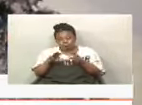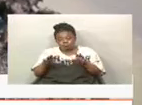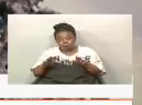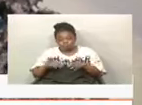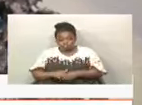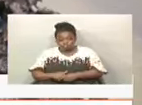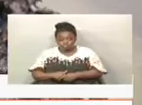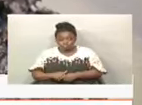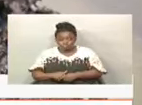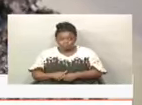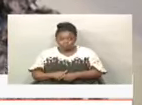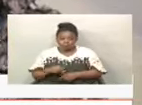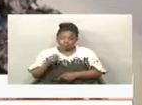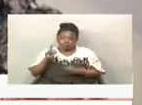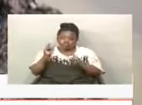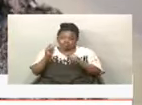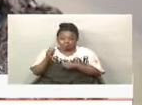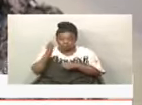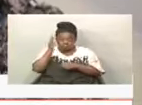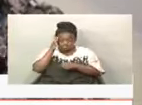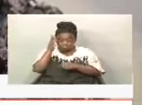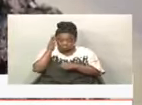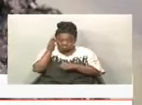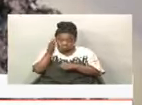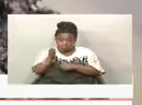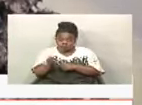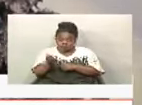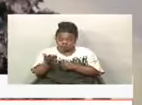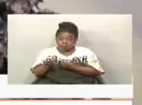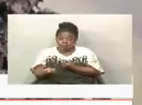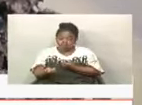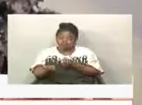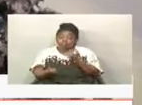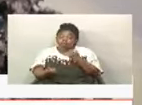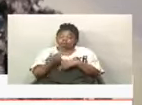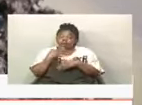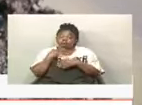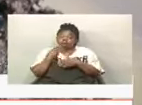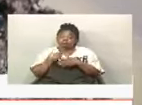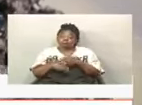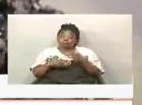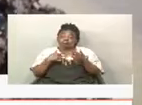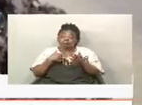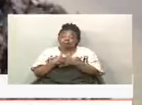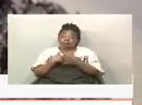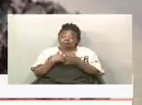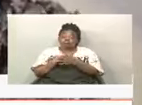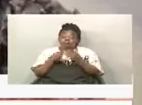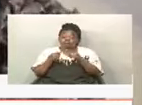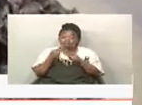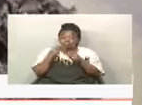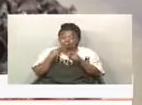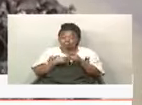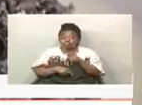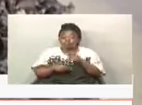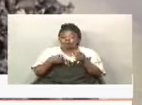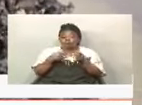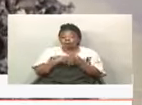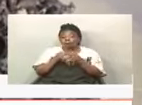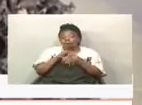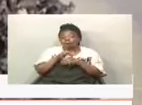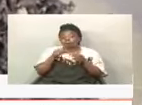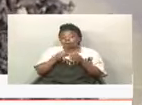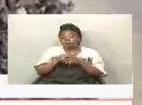Awo oba oli mulimi ensigo tukimanyi nti oziina ekiyakye weetaaga kyuma era nga bwe nabagamba ekyuma kiwagala